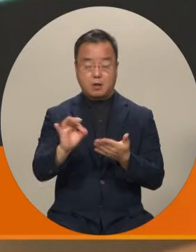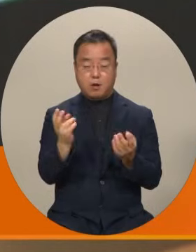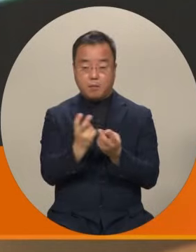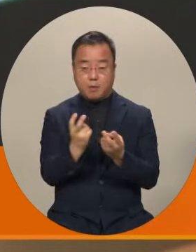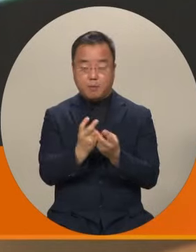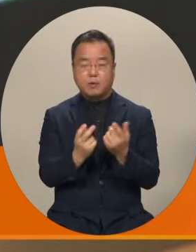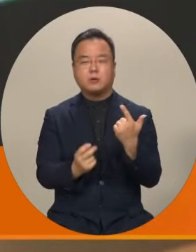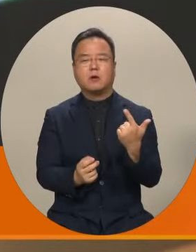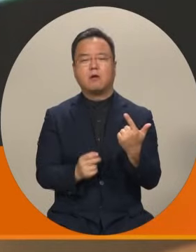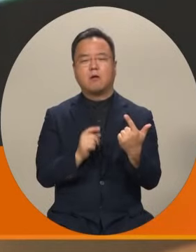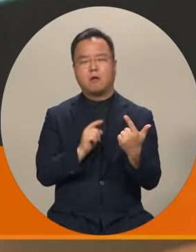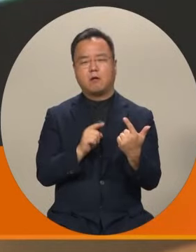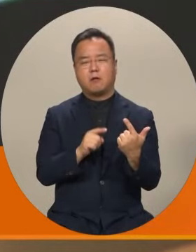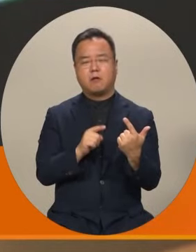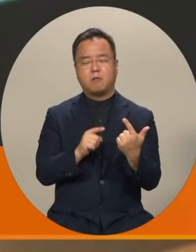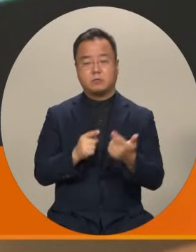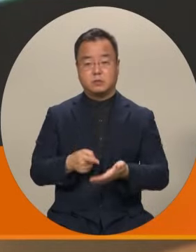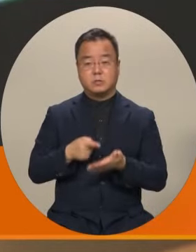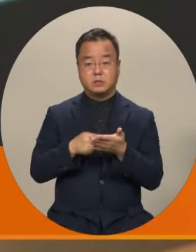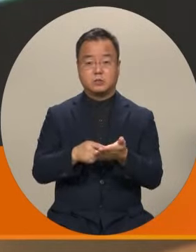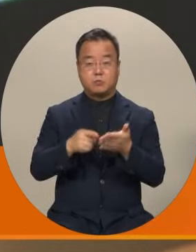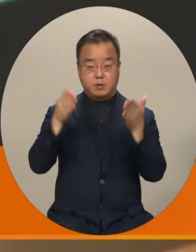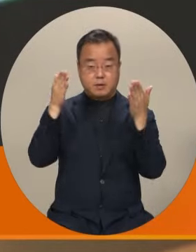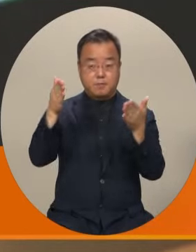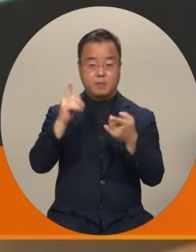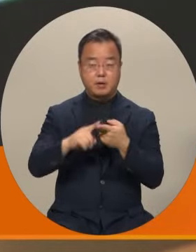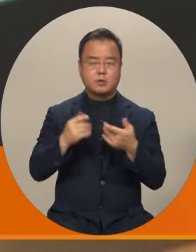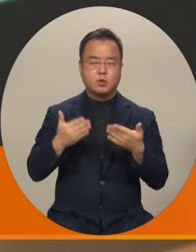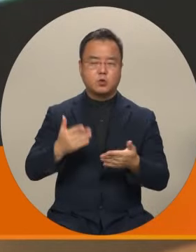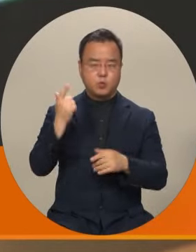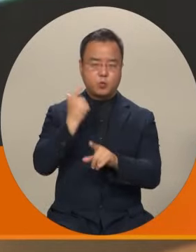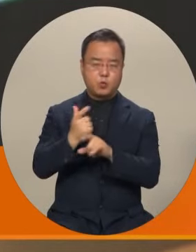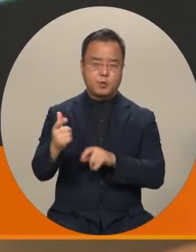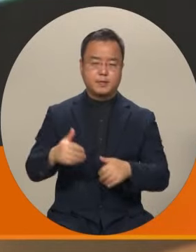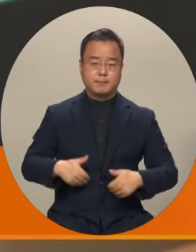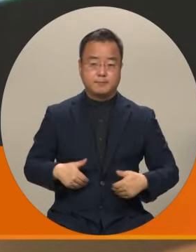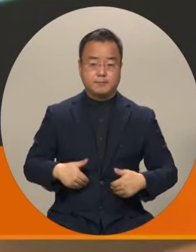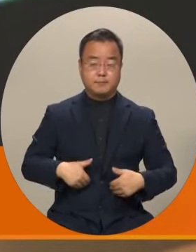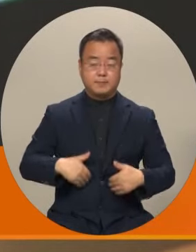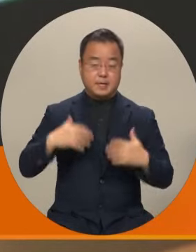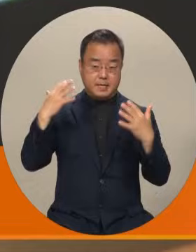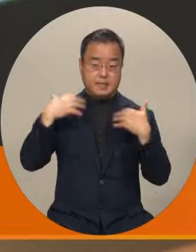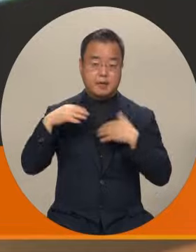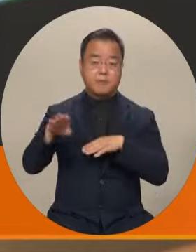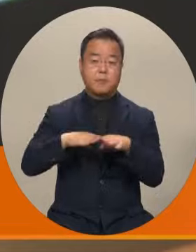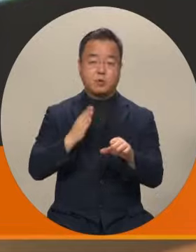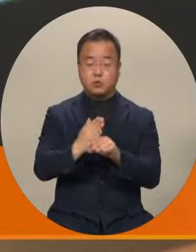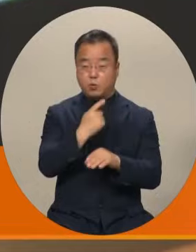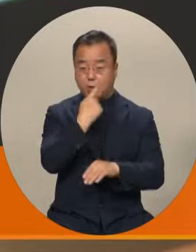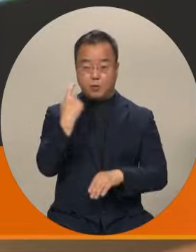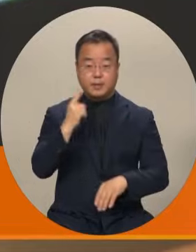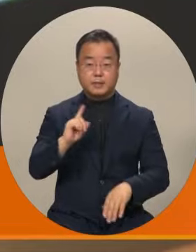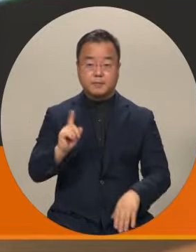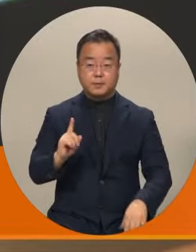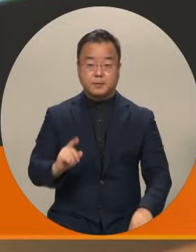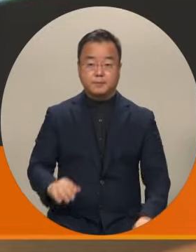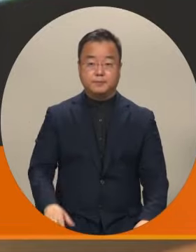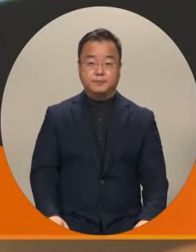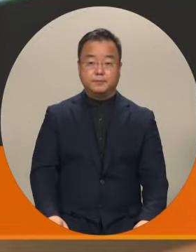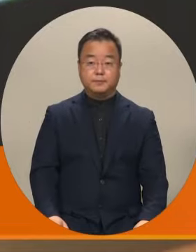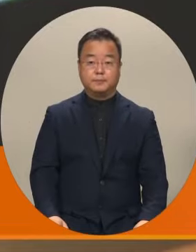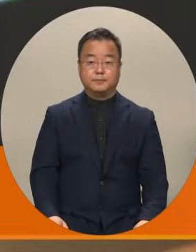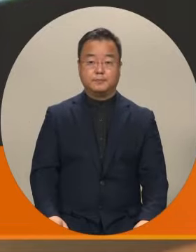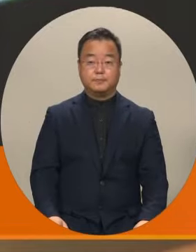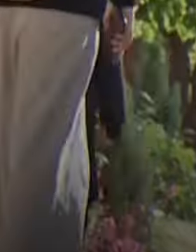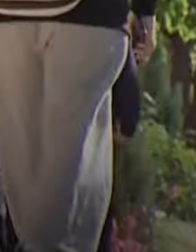장인만큼 지원 방향에도 신중할 필요가 있는데요이 여름 방학 동안 확인해야 할 점 먼저 영상부터 보고 오겠습니다